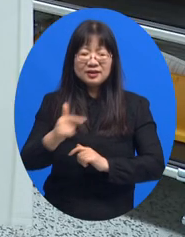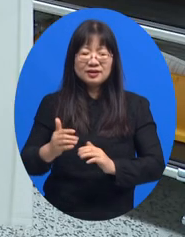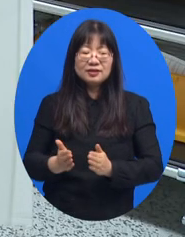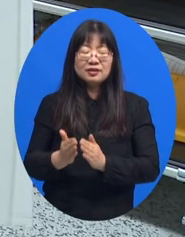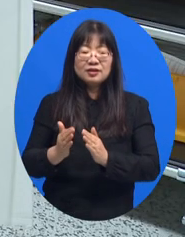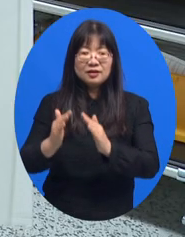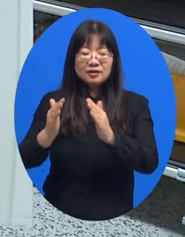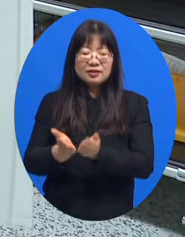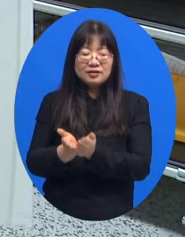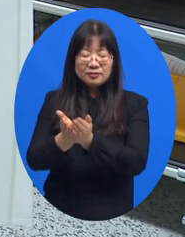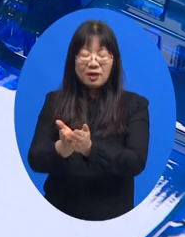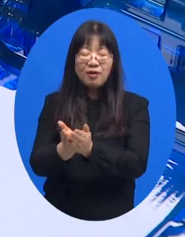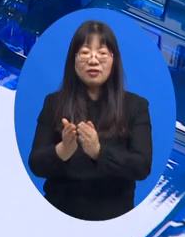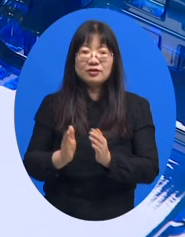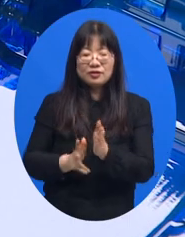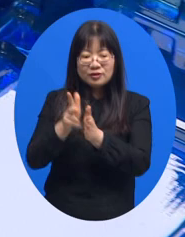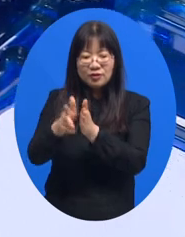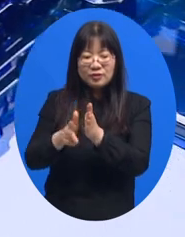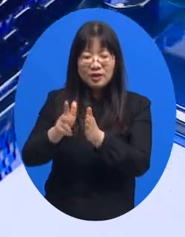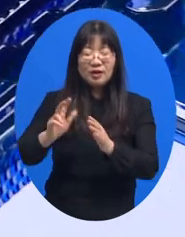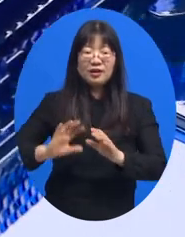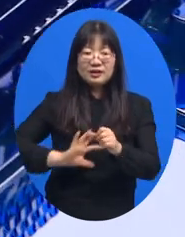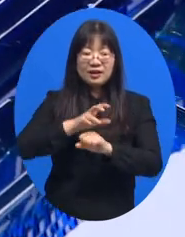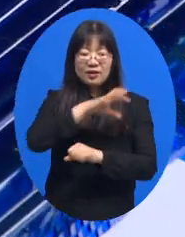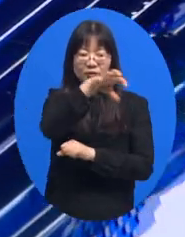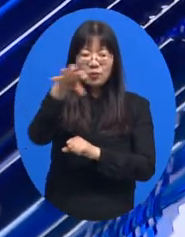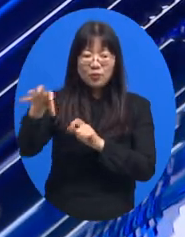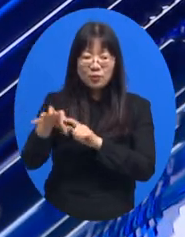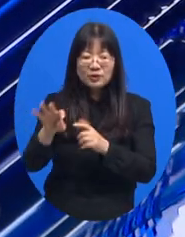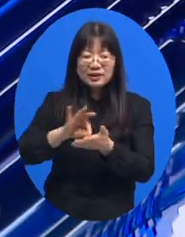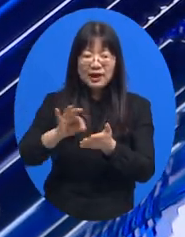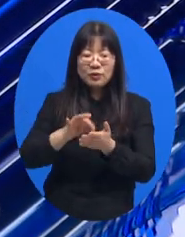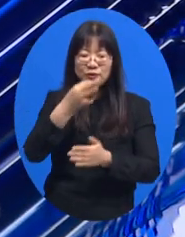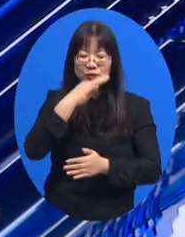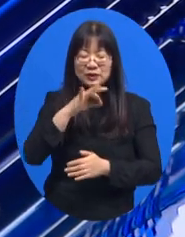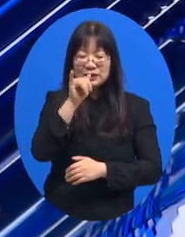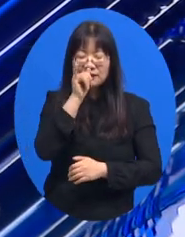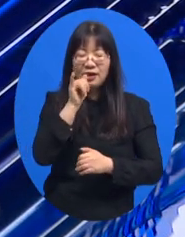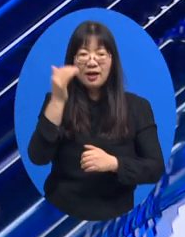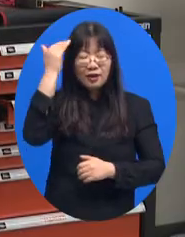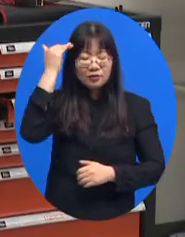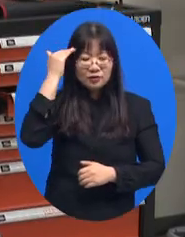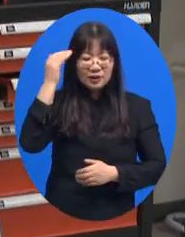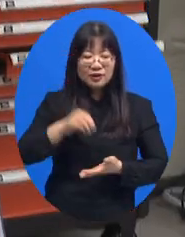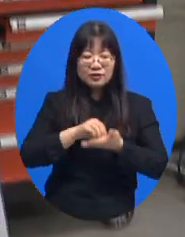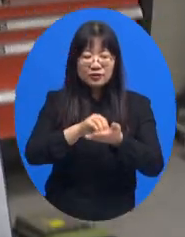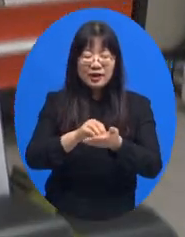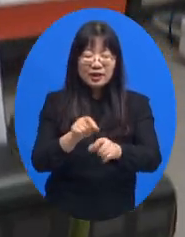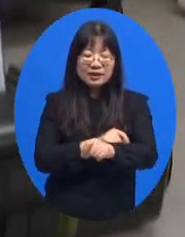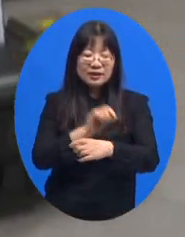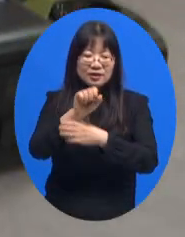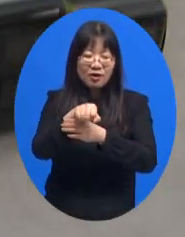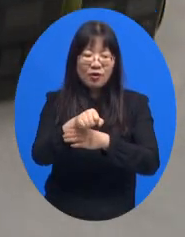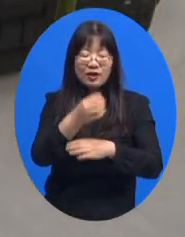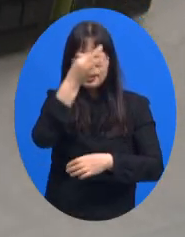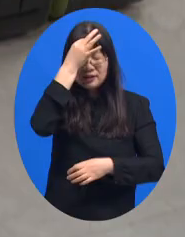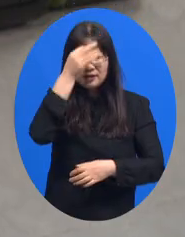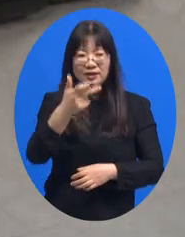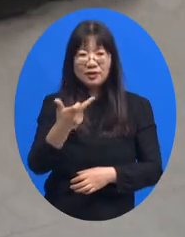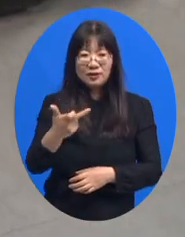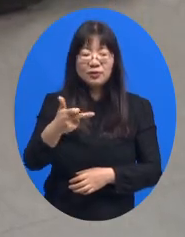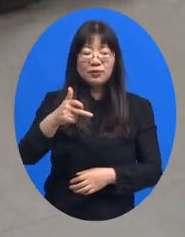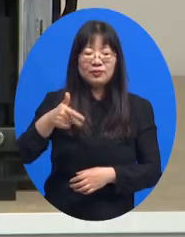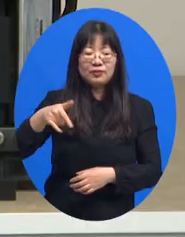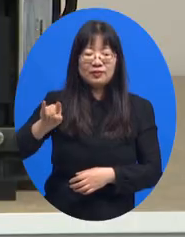대형 선박, 철도 등 전 세계적으로 산업 곳곳에 쓰임새가 큽니다. 국내외에 출원한 특허 기술만